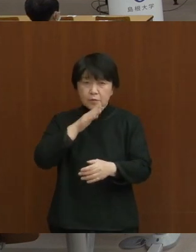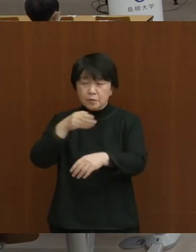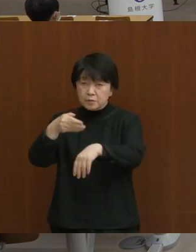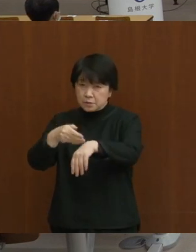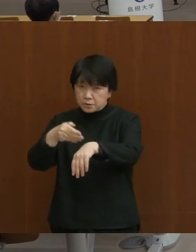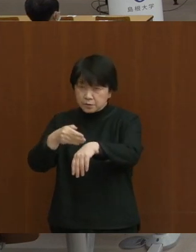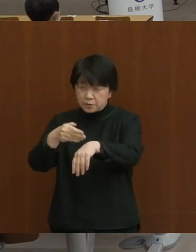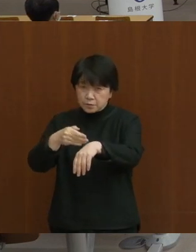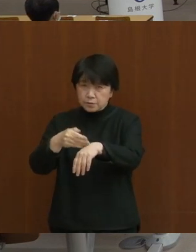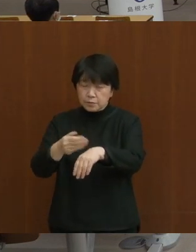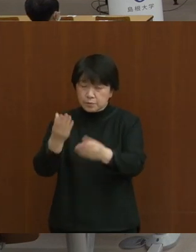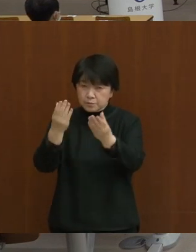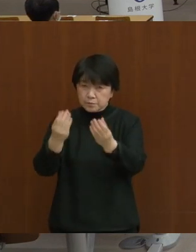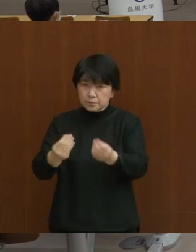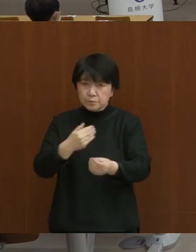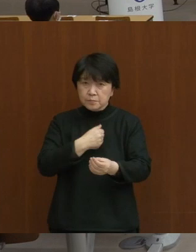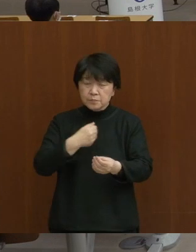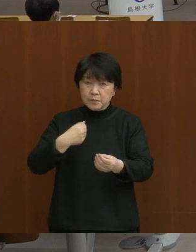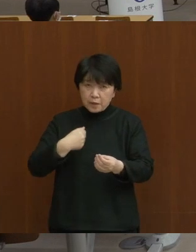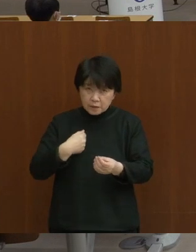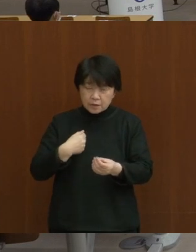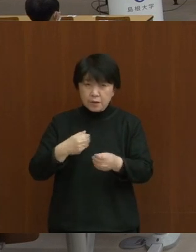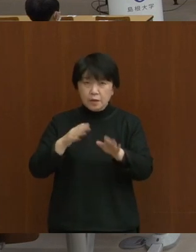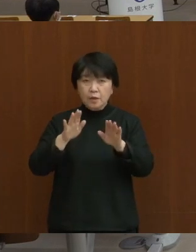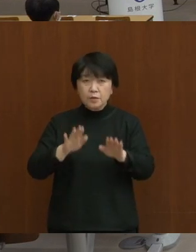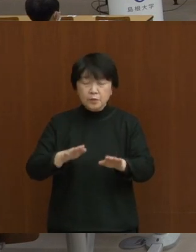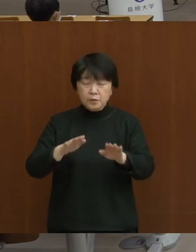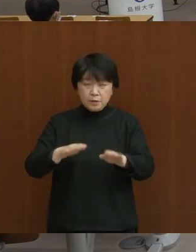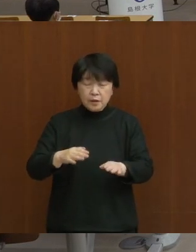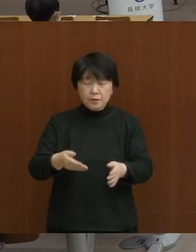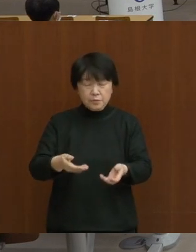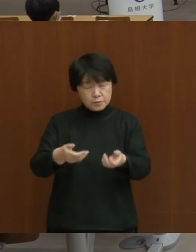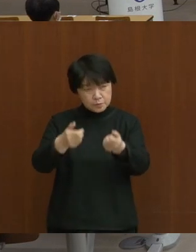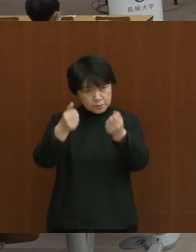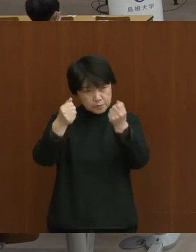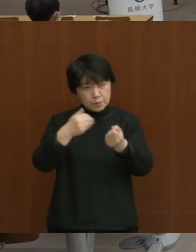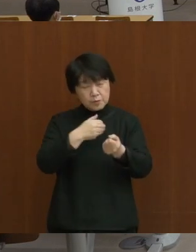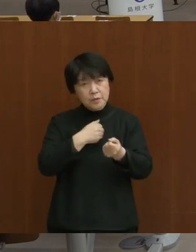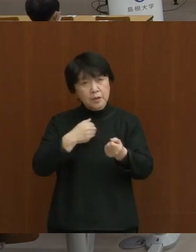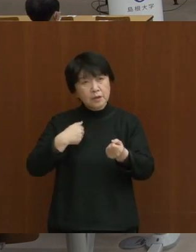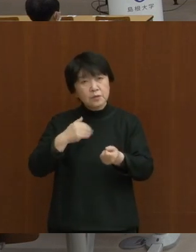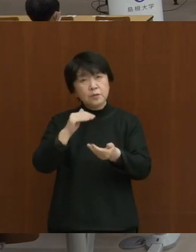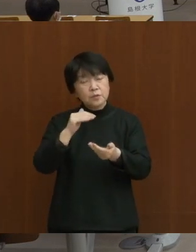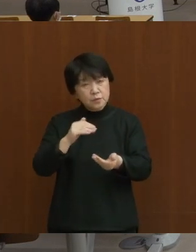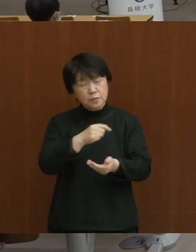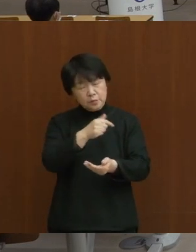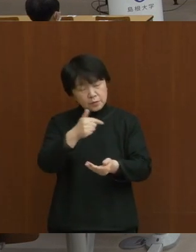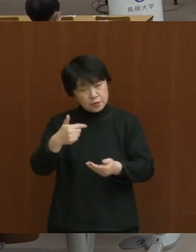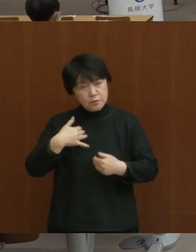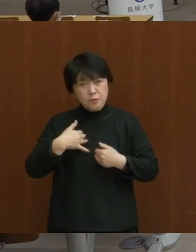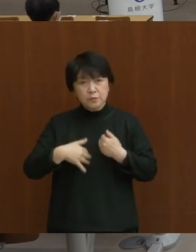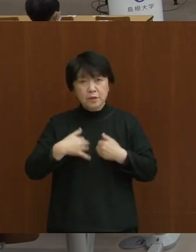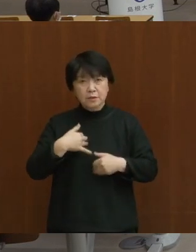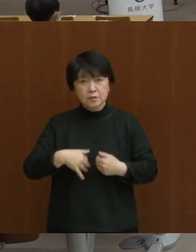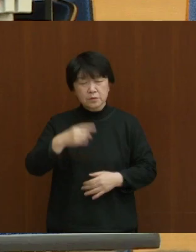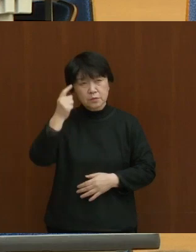でき、本日の晴れがましい日を迎えることができましたことを嬉しく思います。